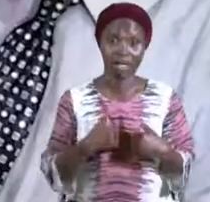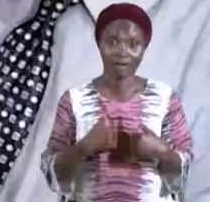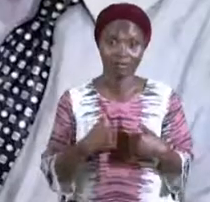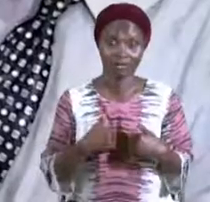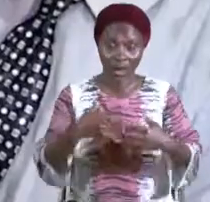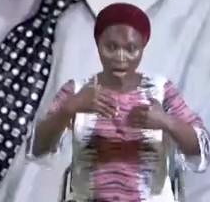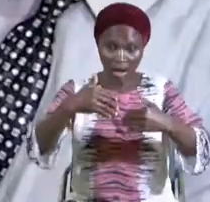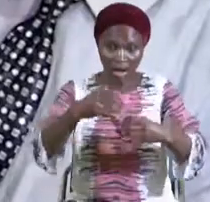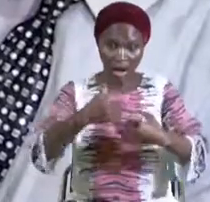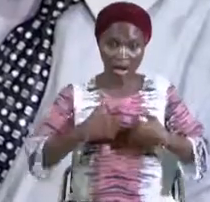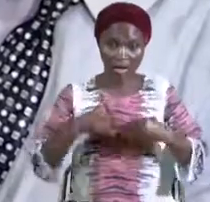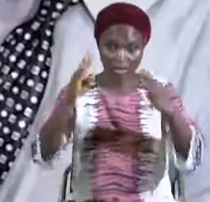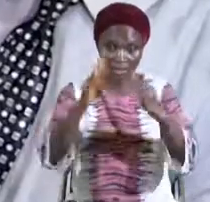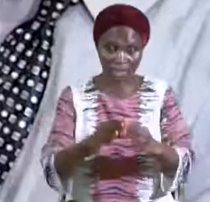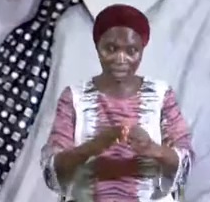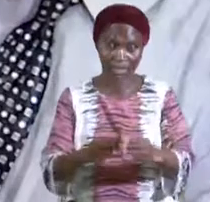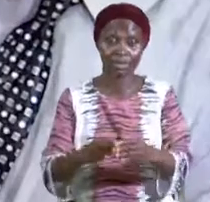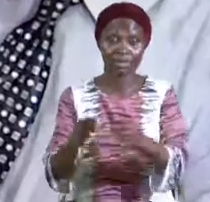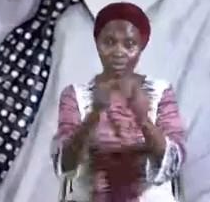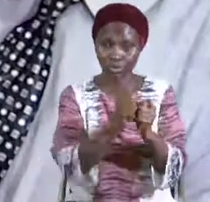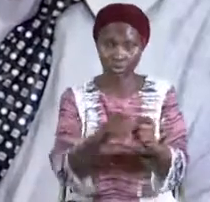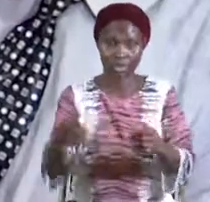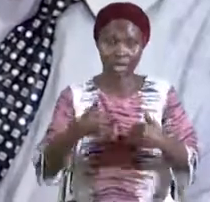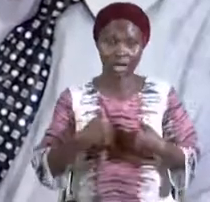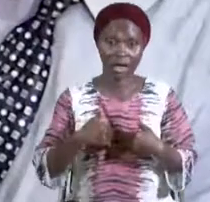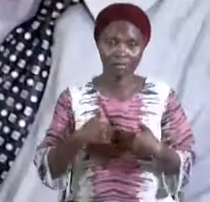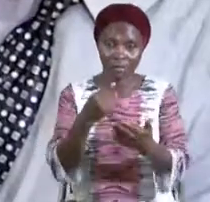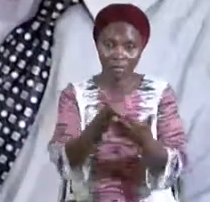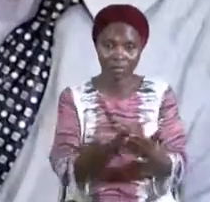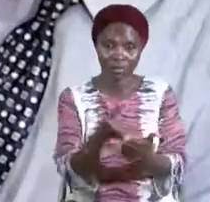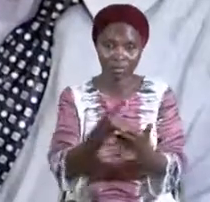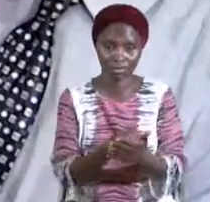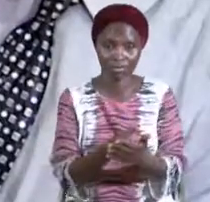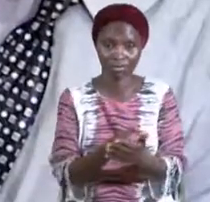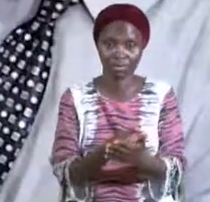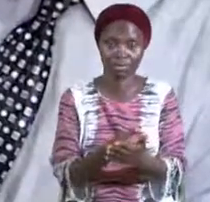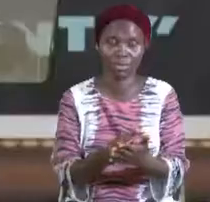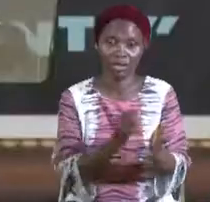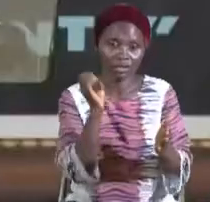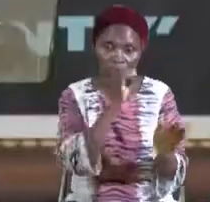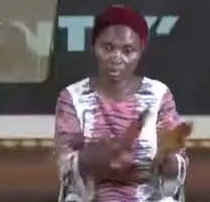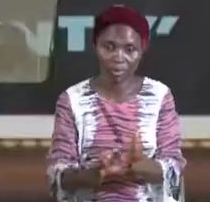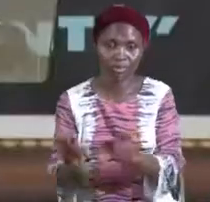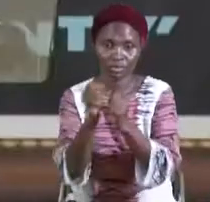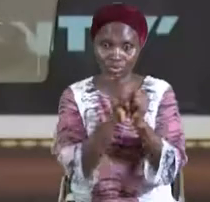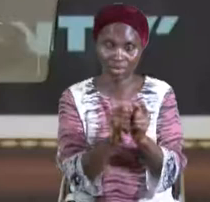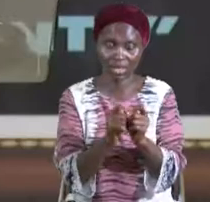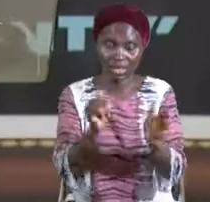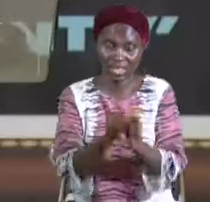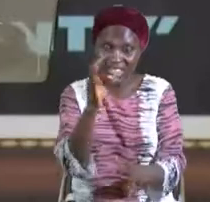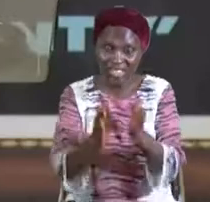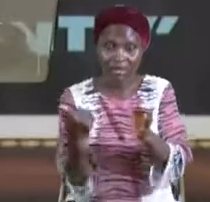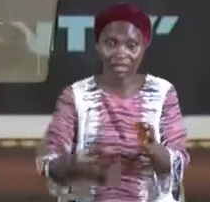ils avaient une conférence. Ils avaient un complot. Que si quelqu'un doit